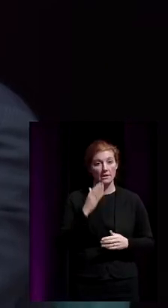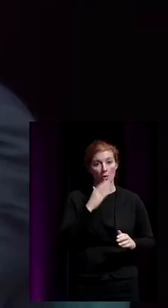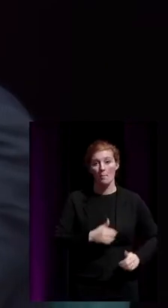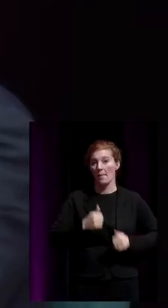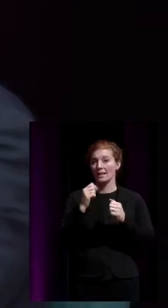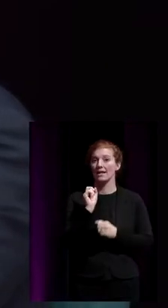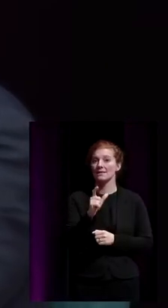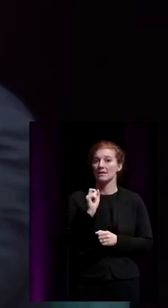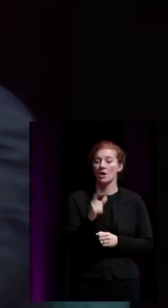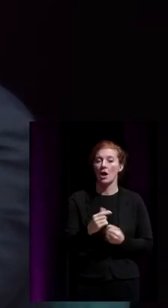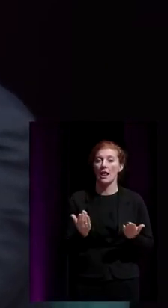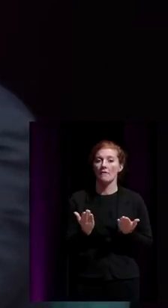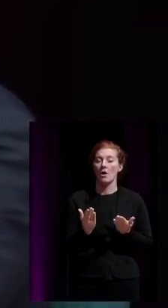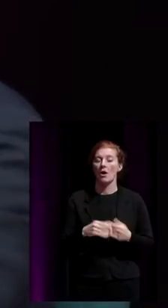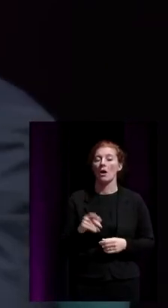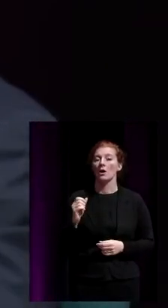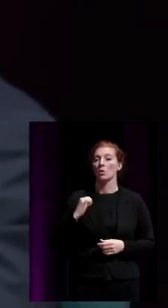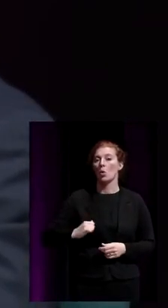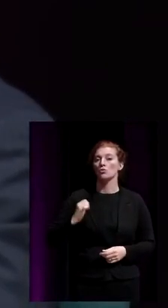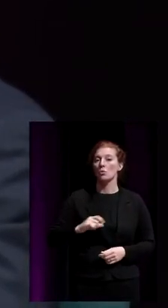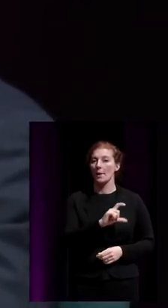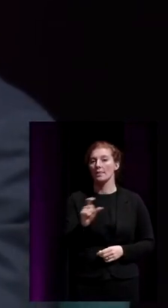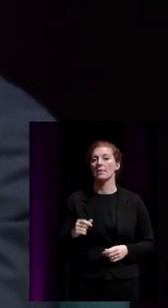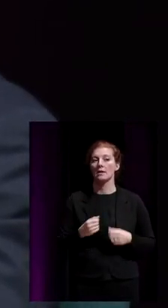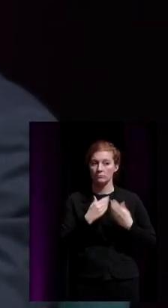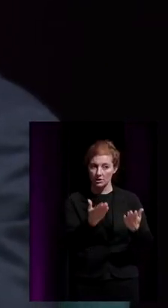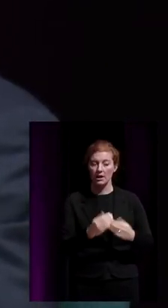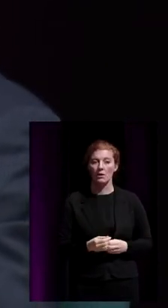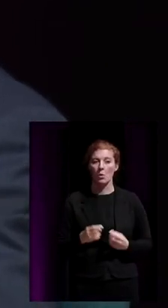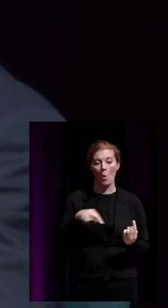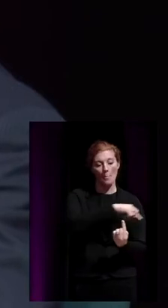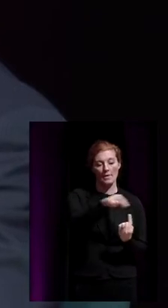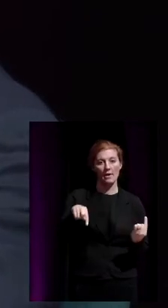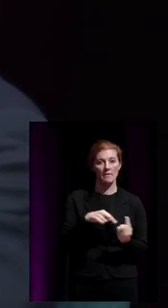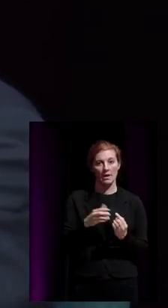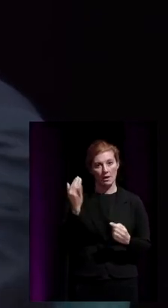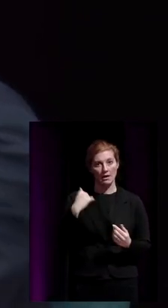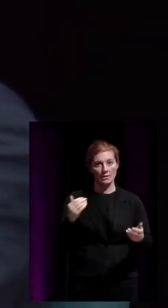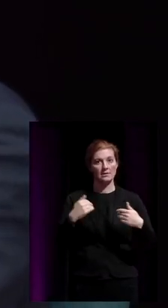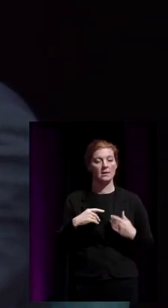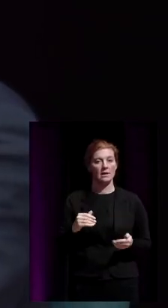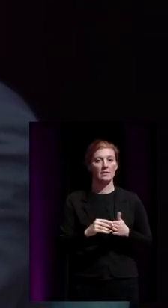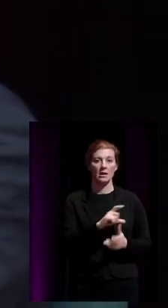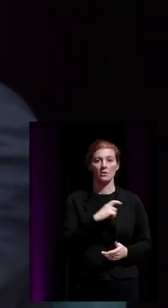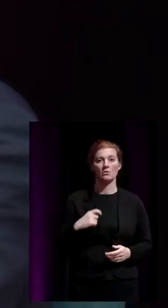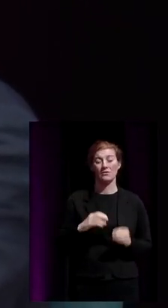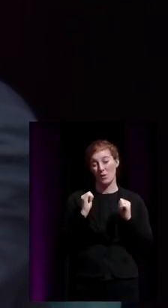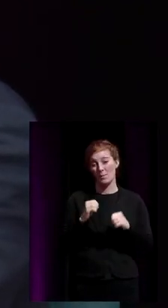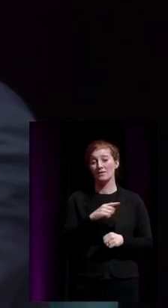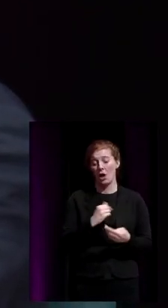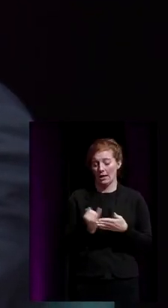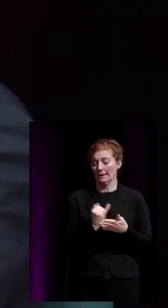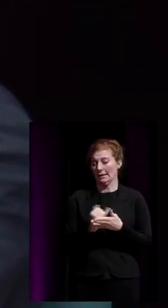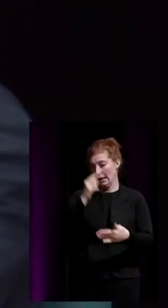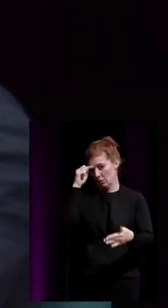än det som konsumenterna kommer med och som omgivningen ställer på oss. Man får ju hoppas att vi har interna målsättningar själv att